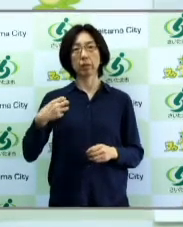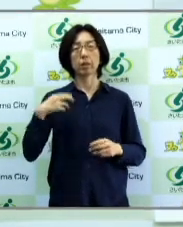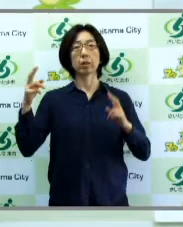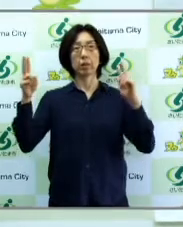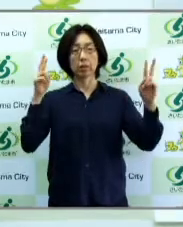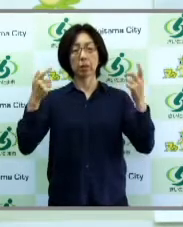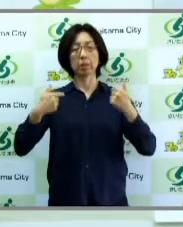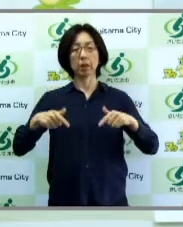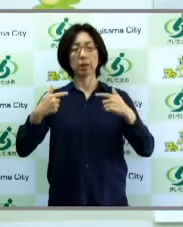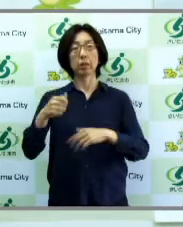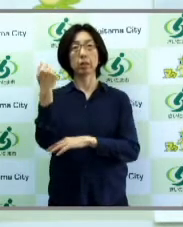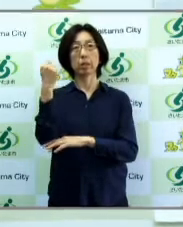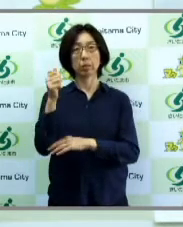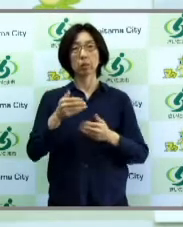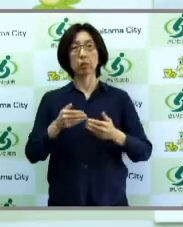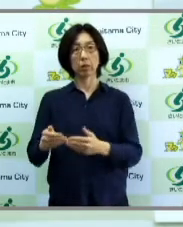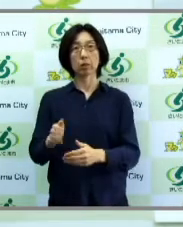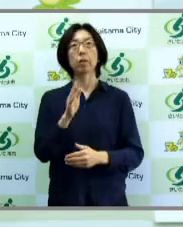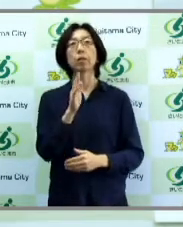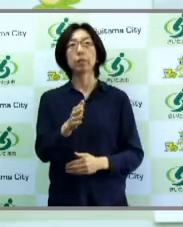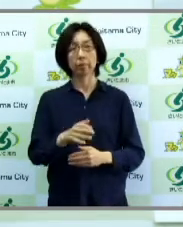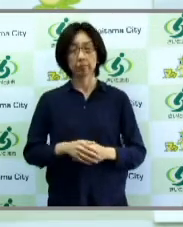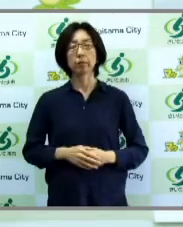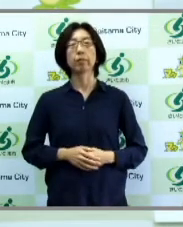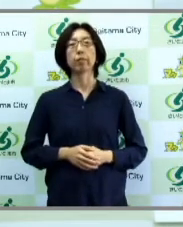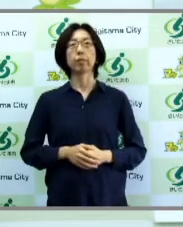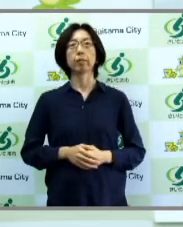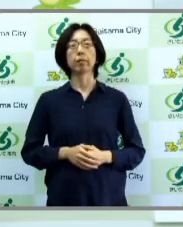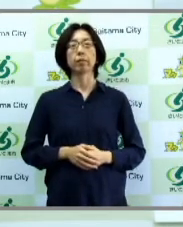新聞さん、進行をよろしくお願いいたします。